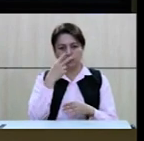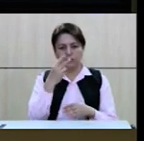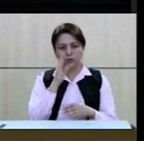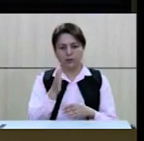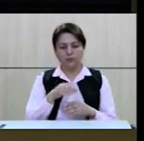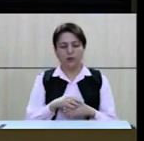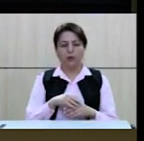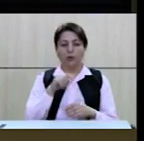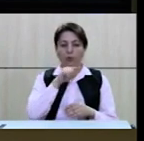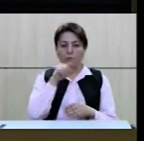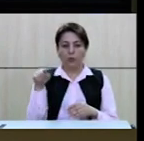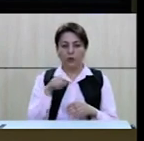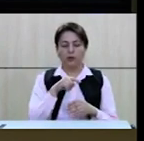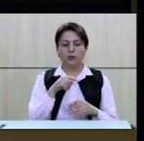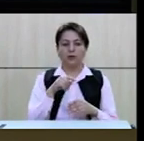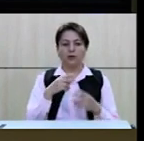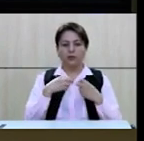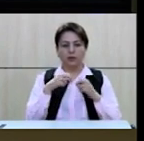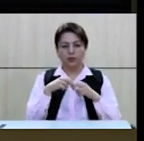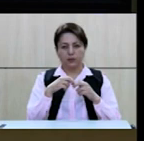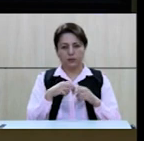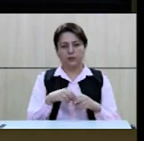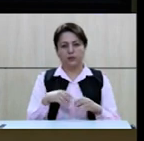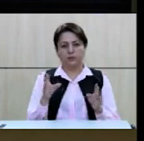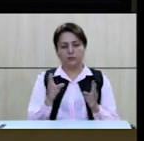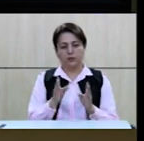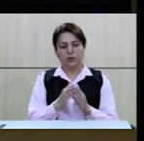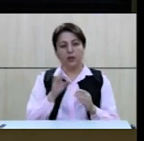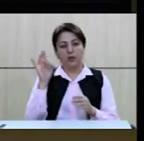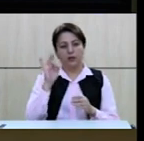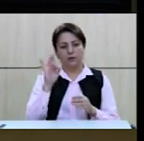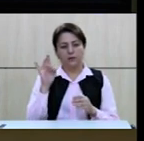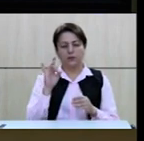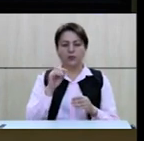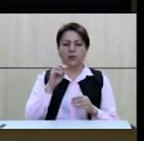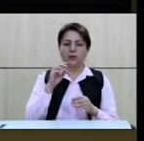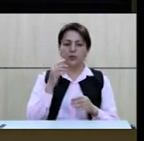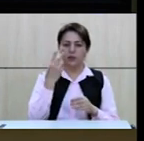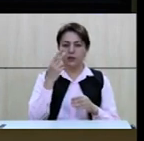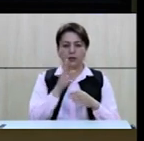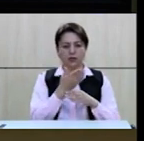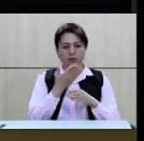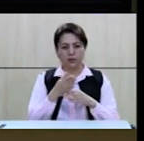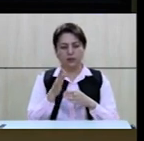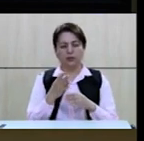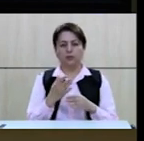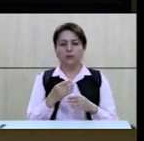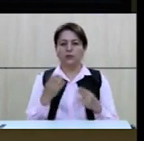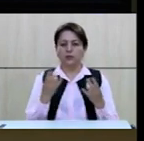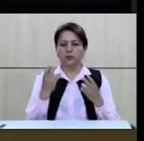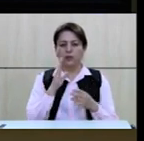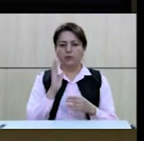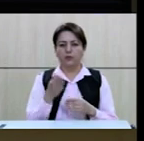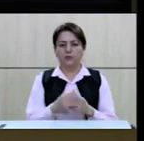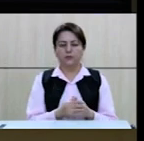va ularni tahlil qilish orqali siz ravishlarni tub va yasamaga ajratib olishni